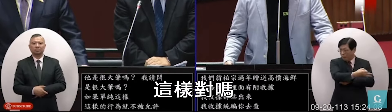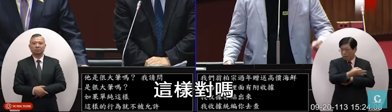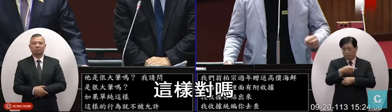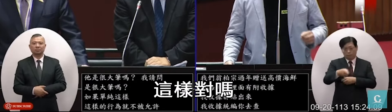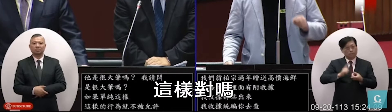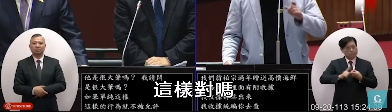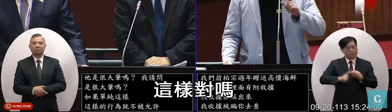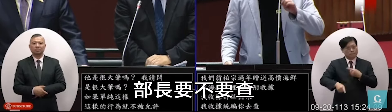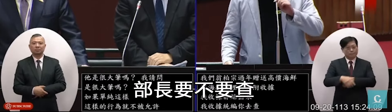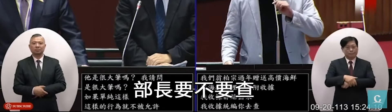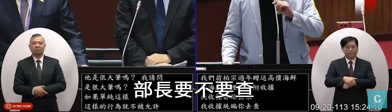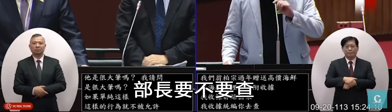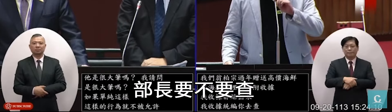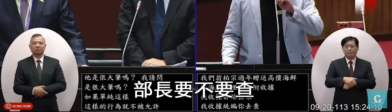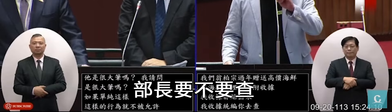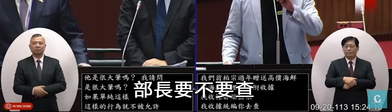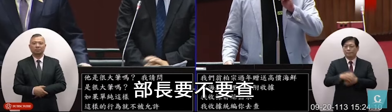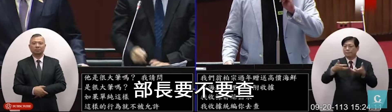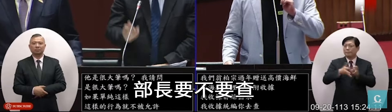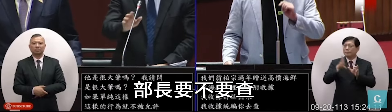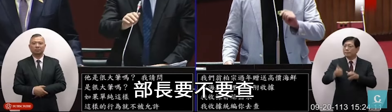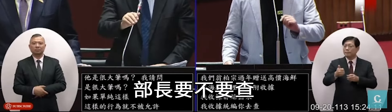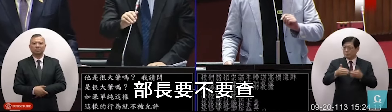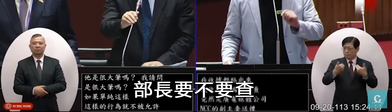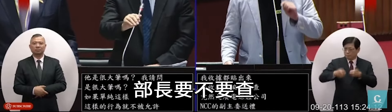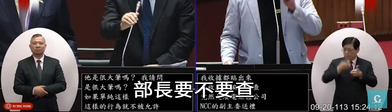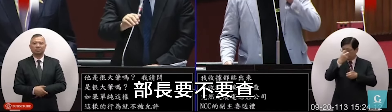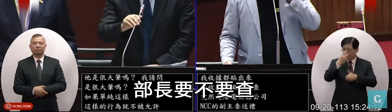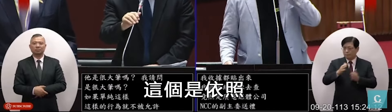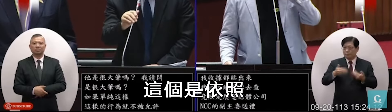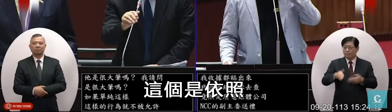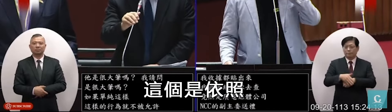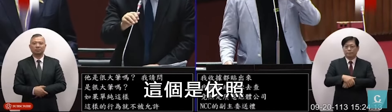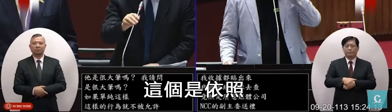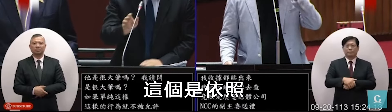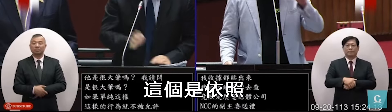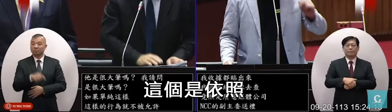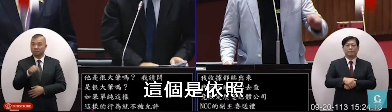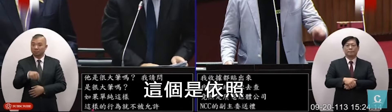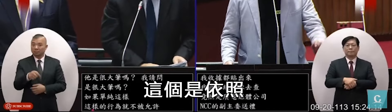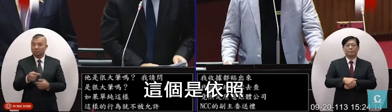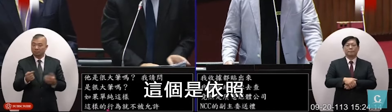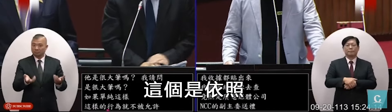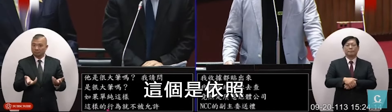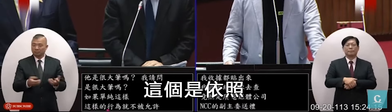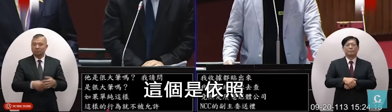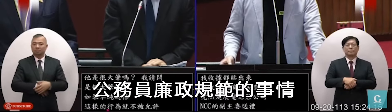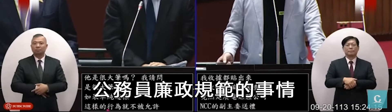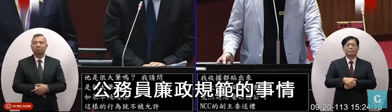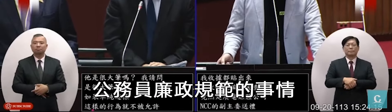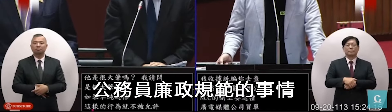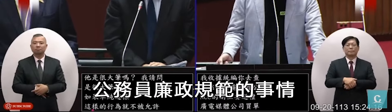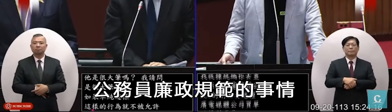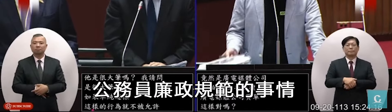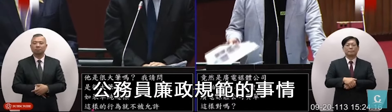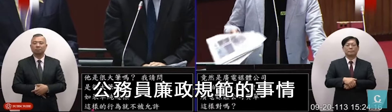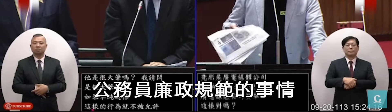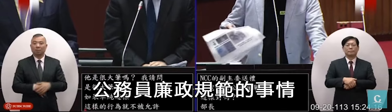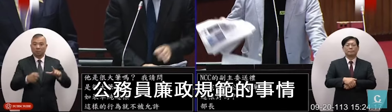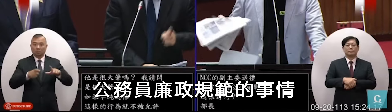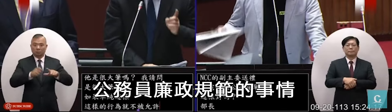对吗？部长，要不要查？ 这个是，依照那个公务员廉